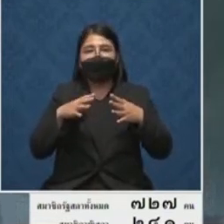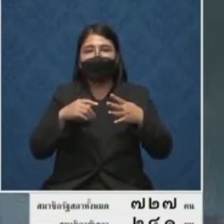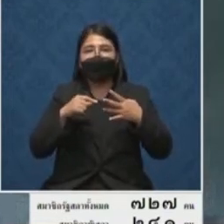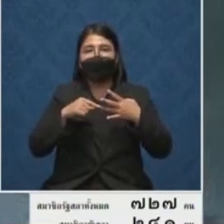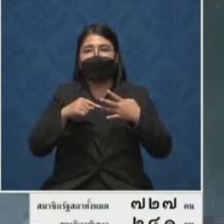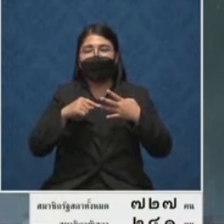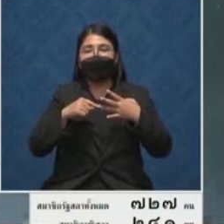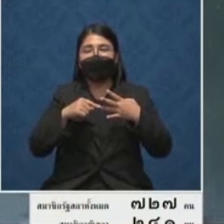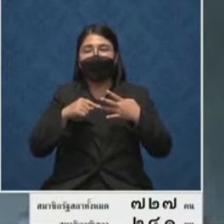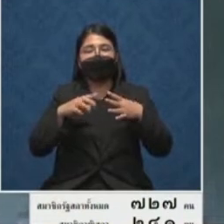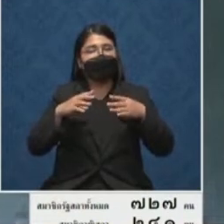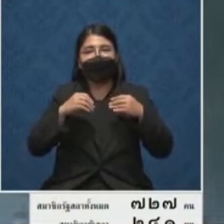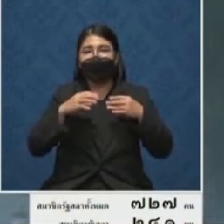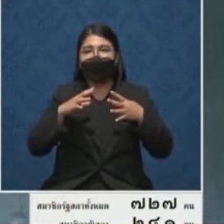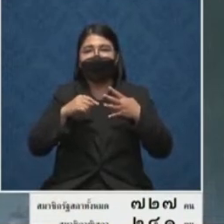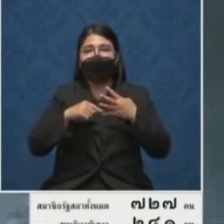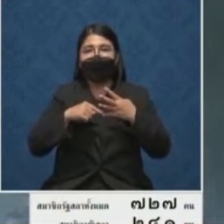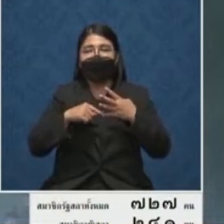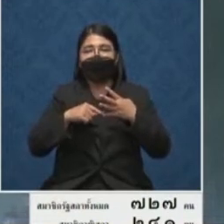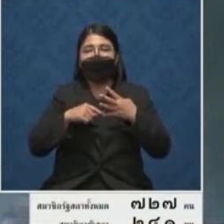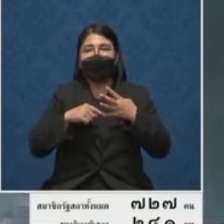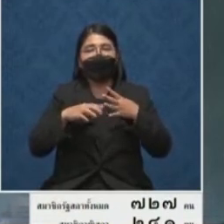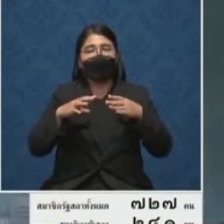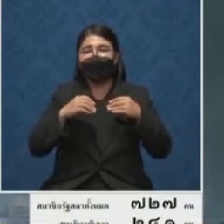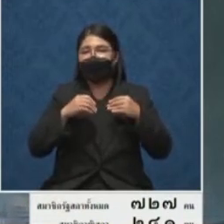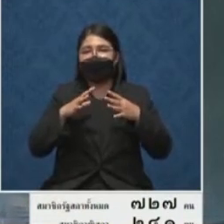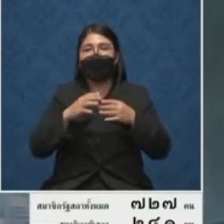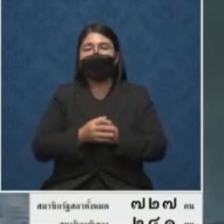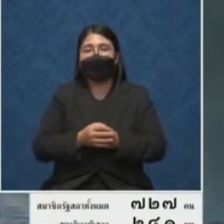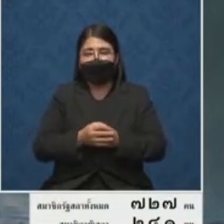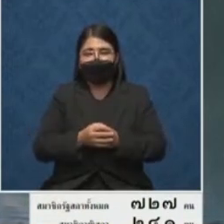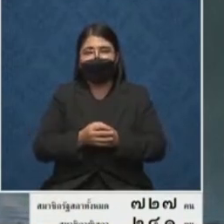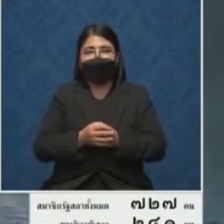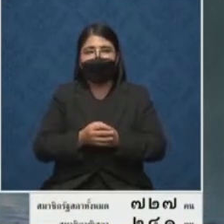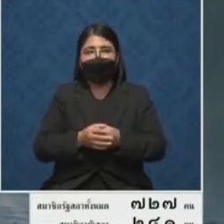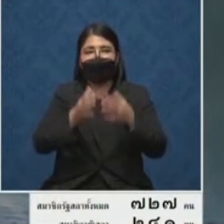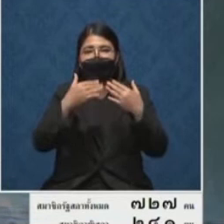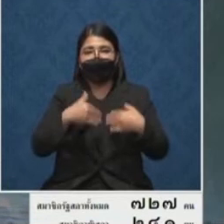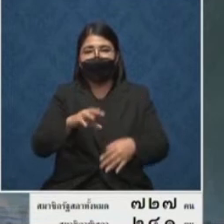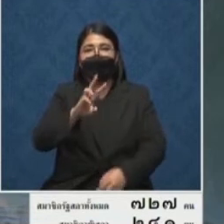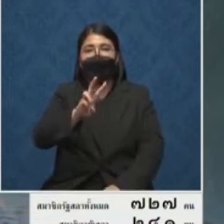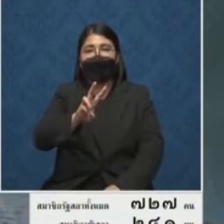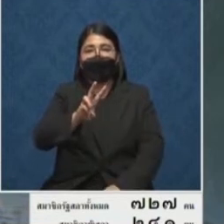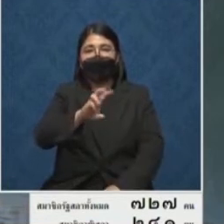หลักการ3ไม่รับหลักการ4ไม่รับหลักการค่ะ